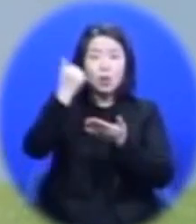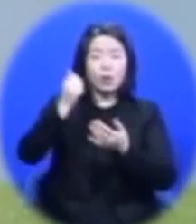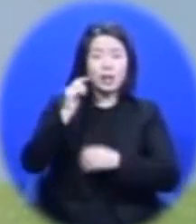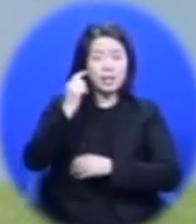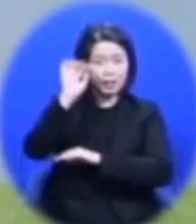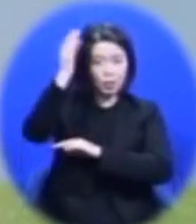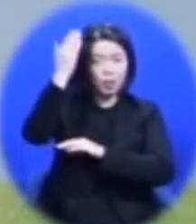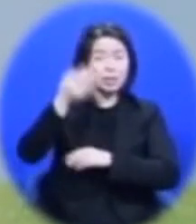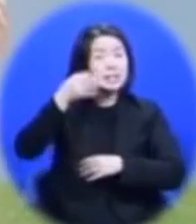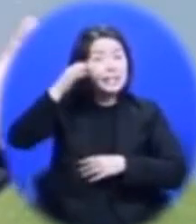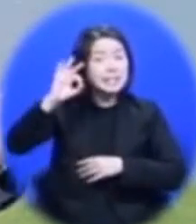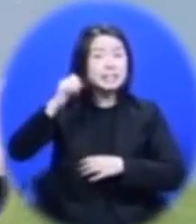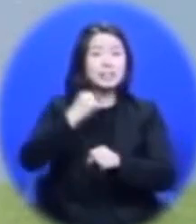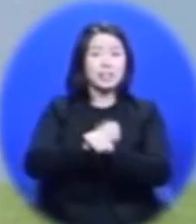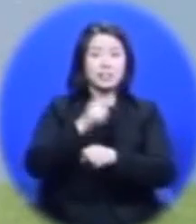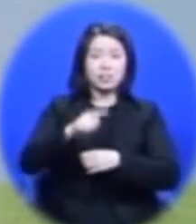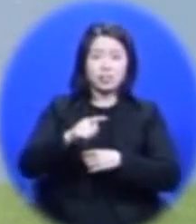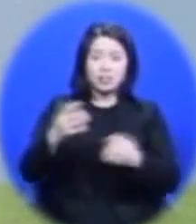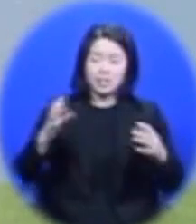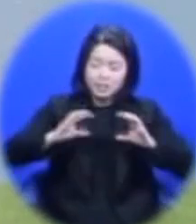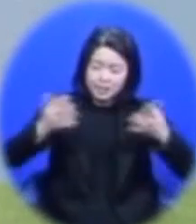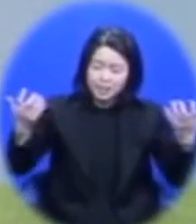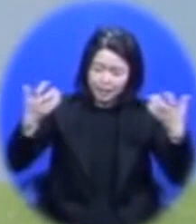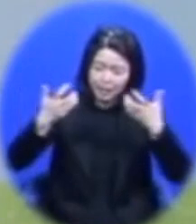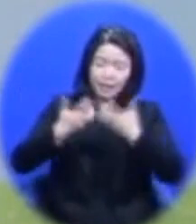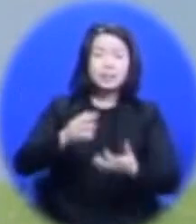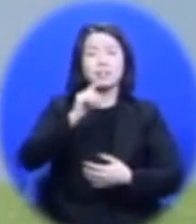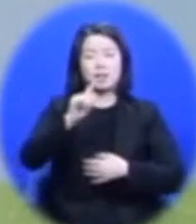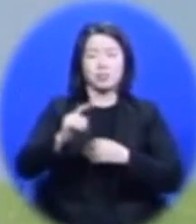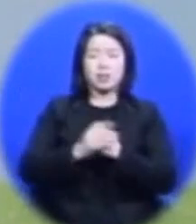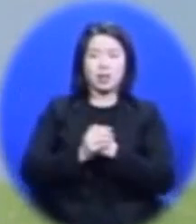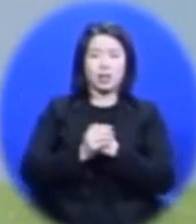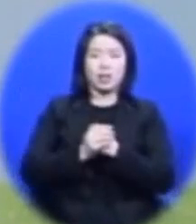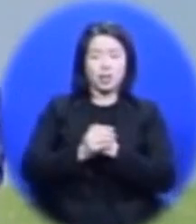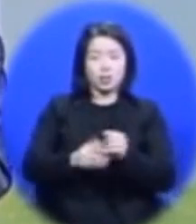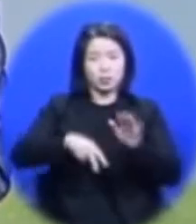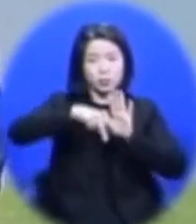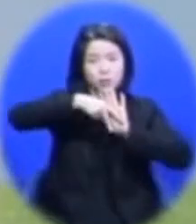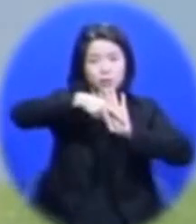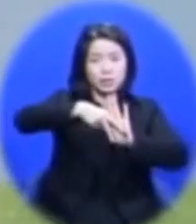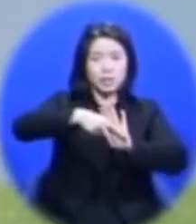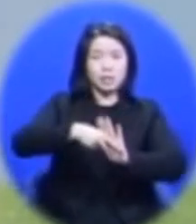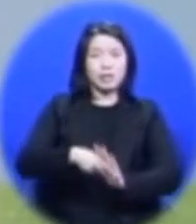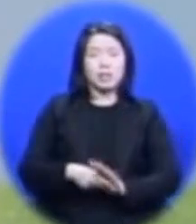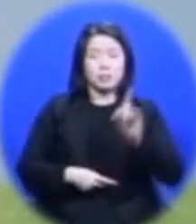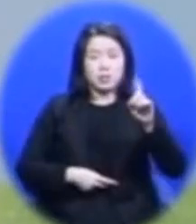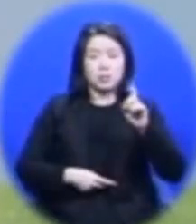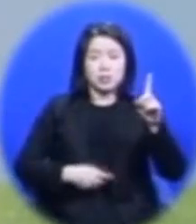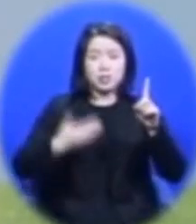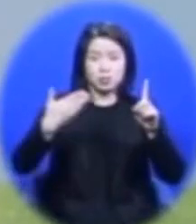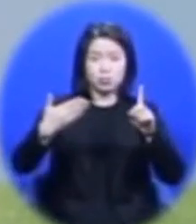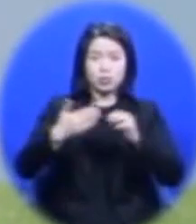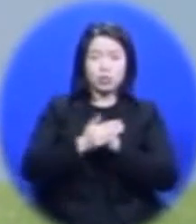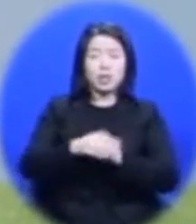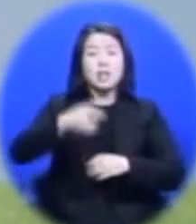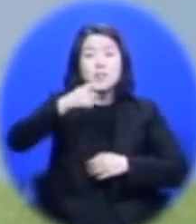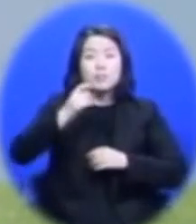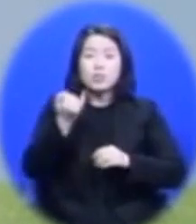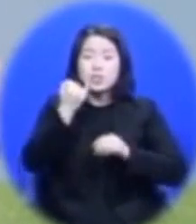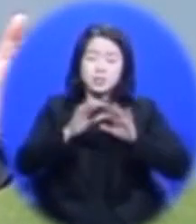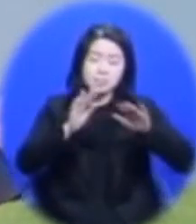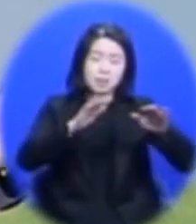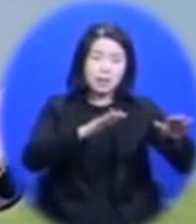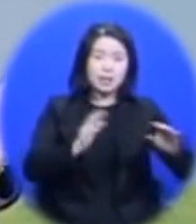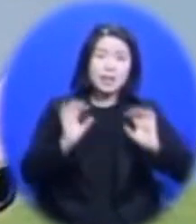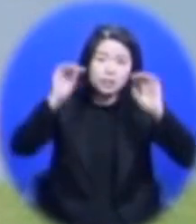인정하는 것이 세상에 가득함이니라. 이사야 11장 9절에 물이 바다를 덮은 같이 여호와를